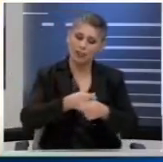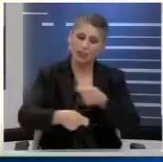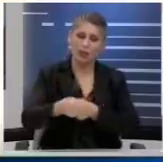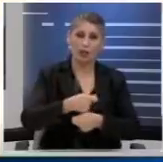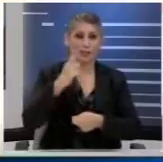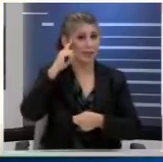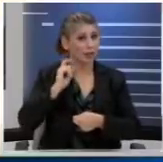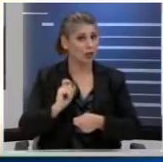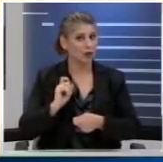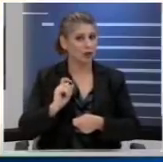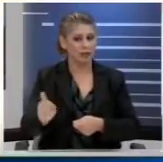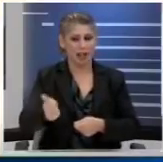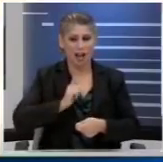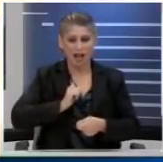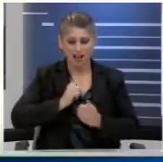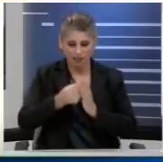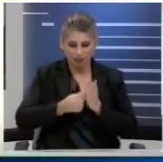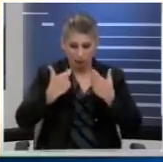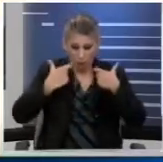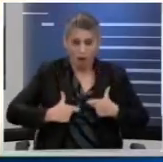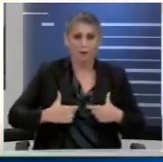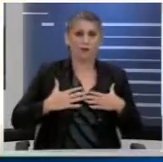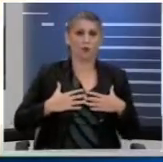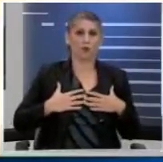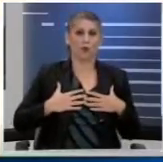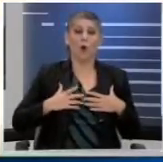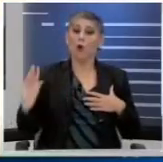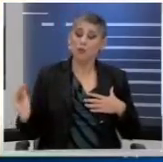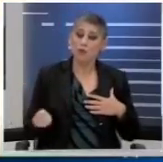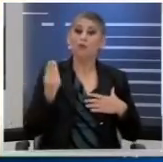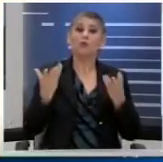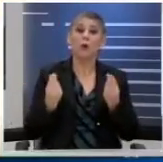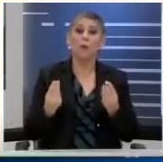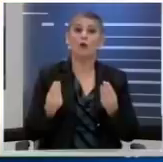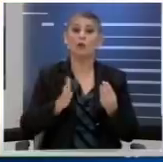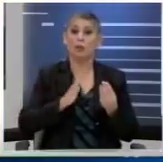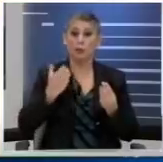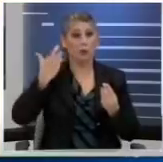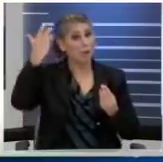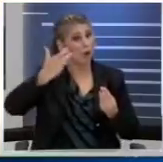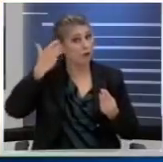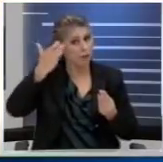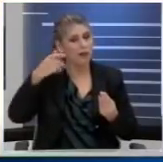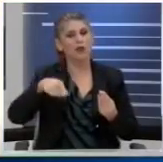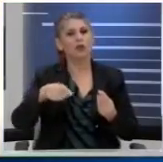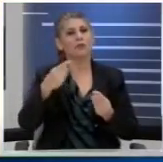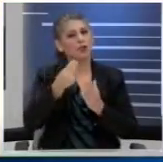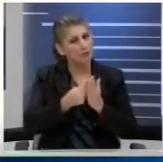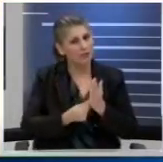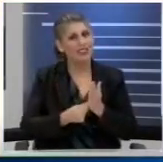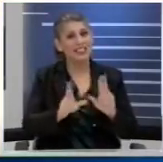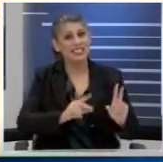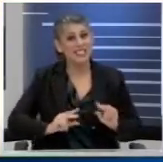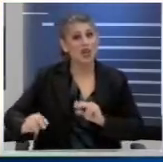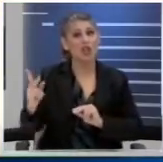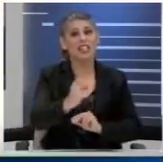Η γνώση όμως είναι αυταξία. Και όσο περισσότερους ανθρώπους, νέα παιδιά έχουμε μορφωμένα, τόσο το σημαντικότερο για τη συλλογική